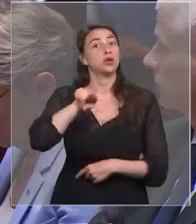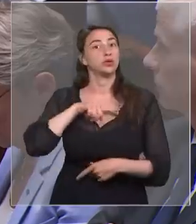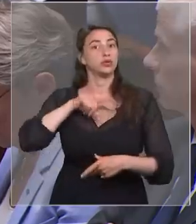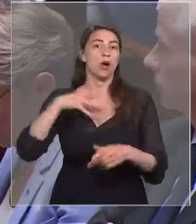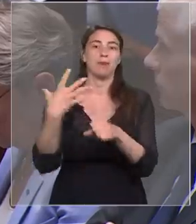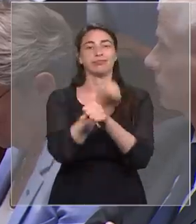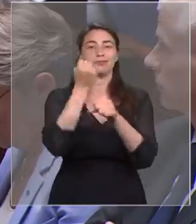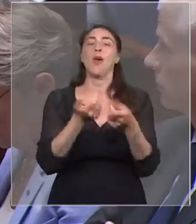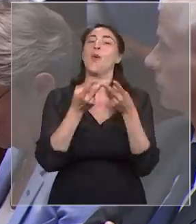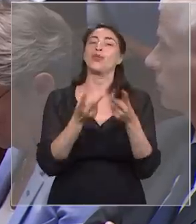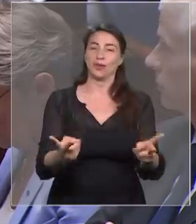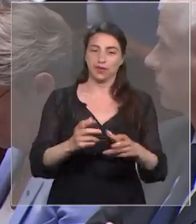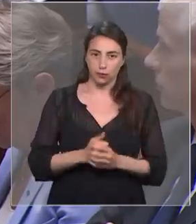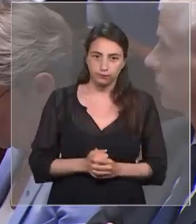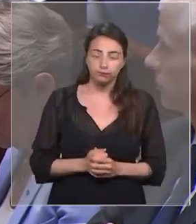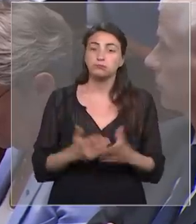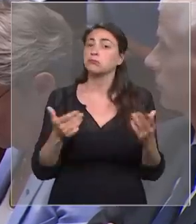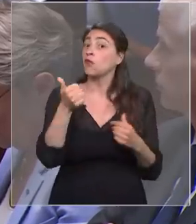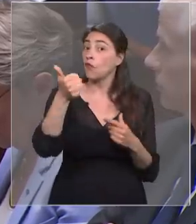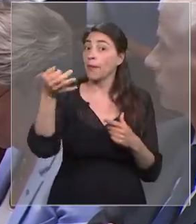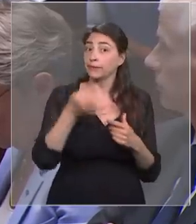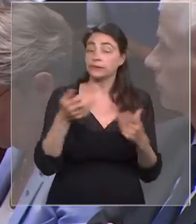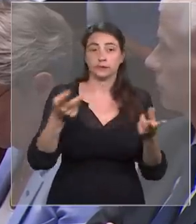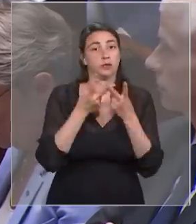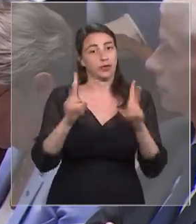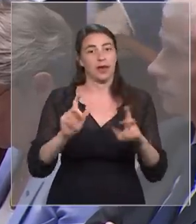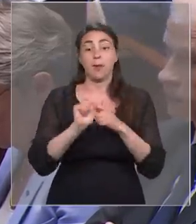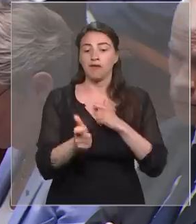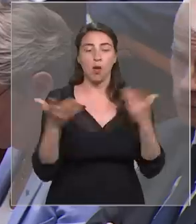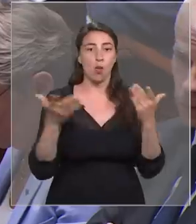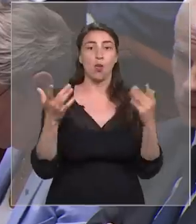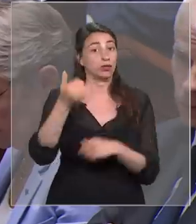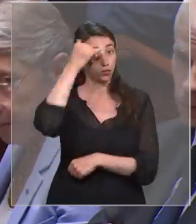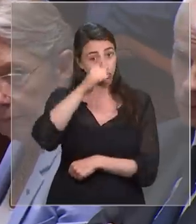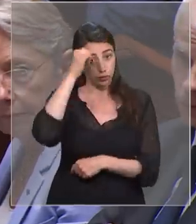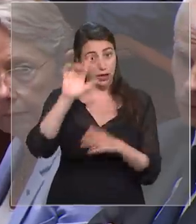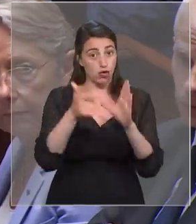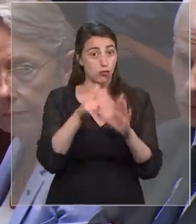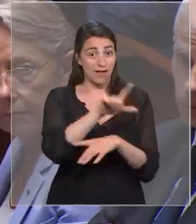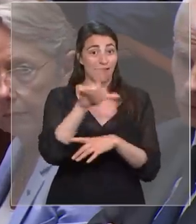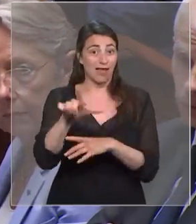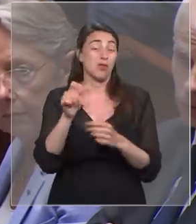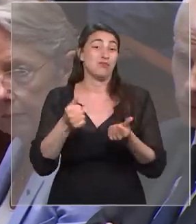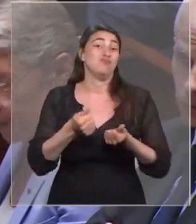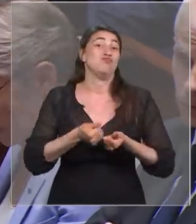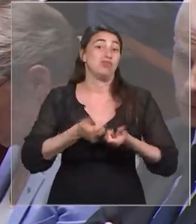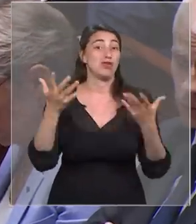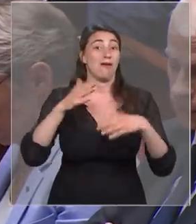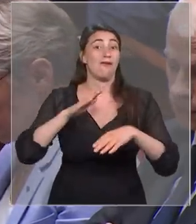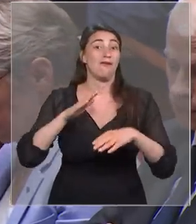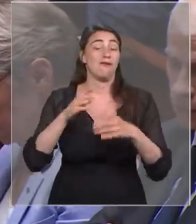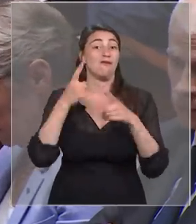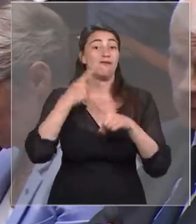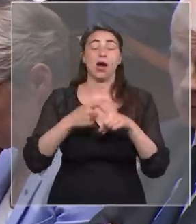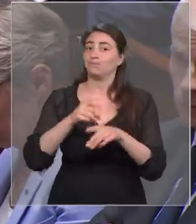dit, suite à cette autorisation, juillet 2022, un certain nombre de recours ont été déposés. Ces recours sont non